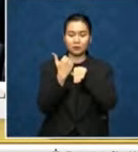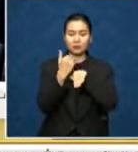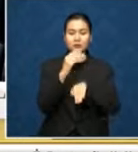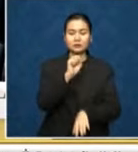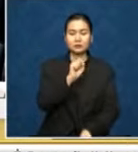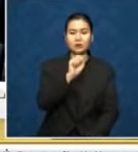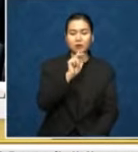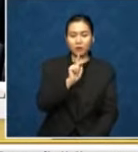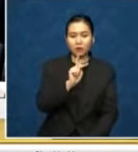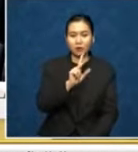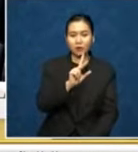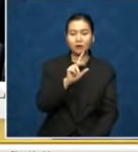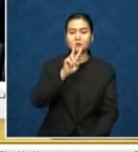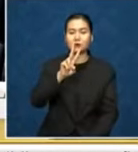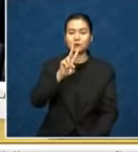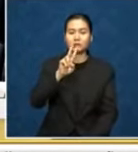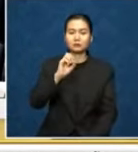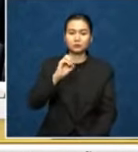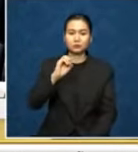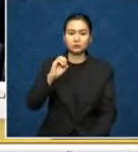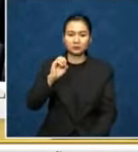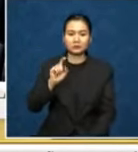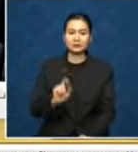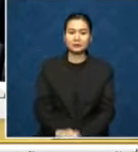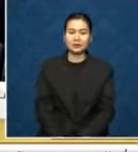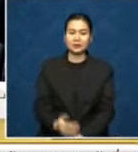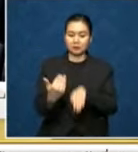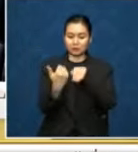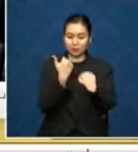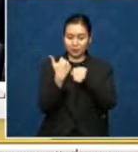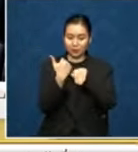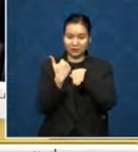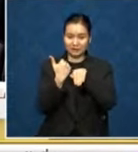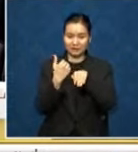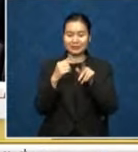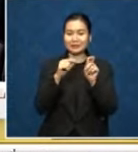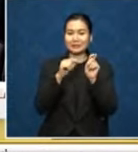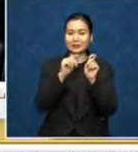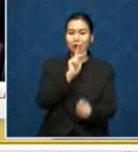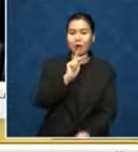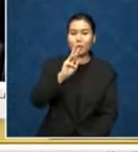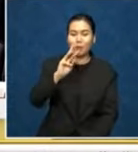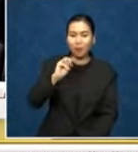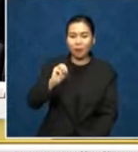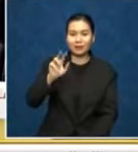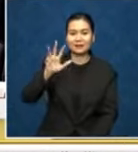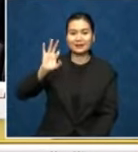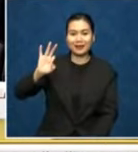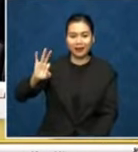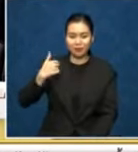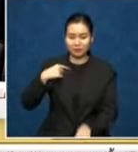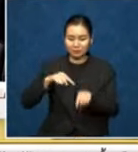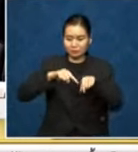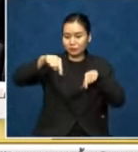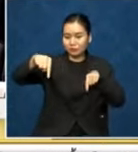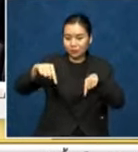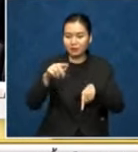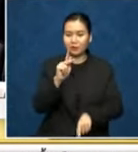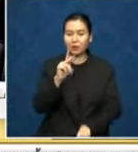2004นะครับแยกทางหลวงหมายเลข35สารพันท้ายนรสิงห์กิโลเมตรที่9บวก685ถึงกิโลเมตรที่11บ